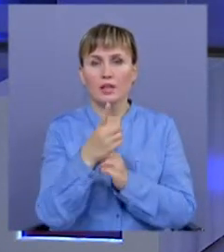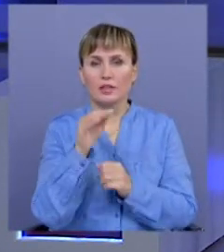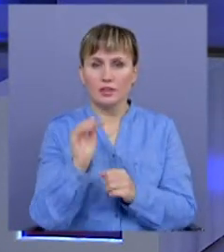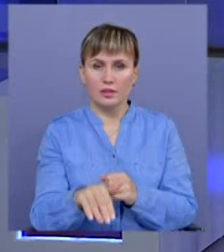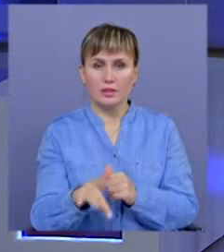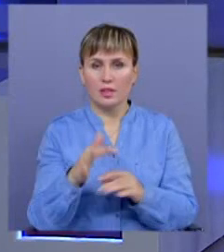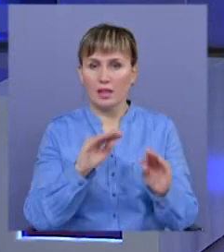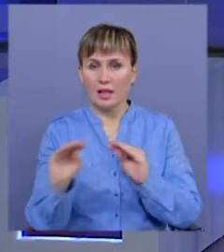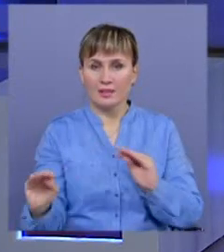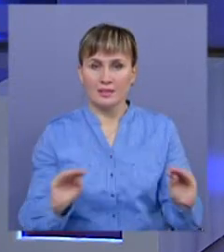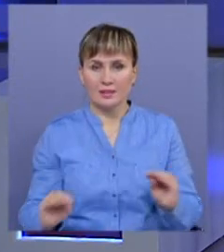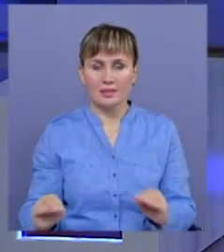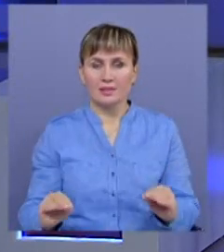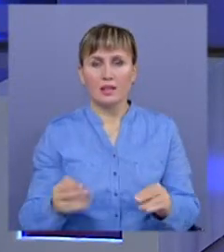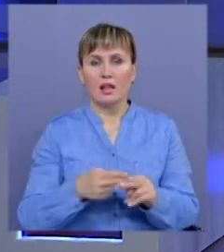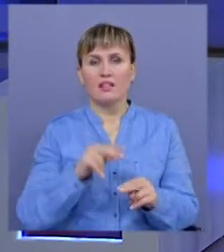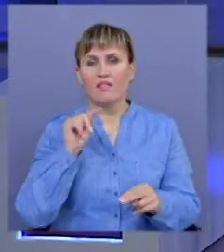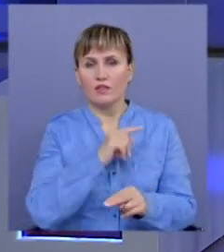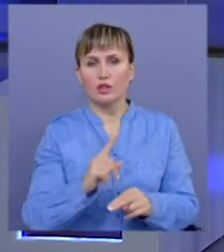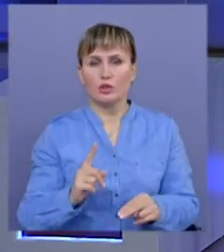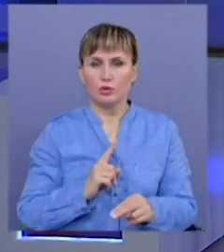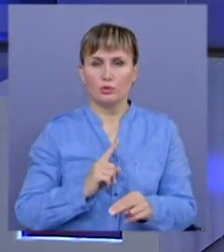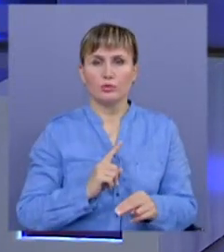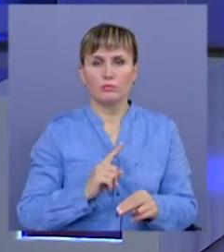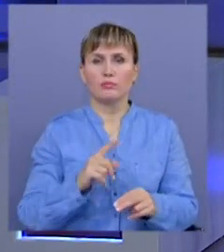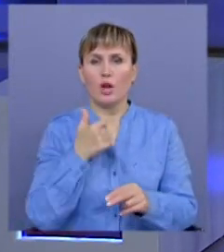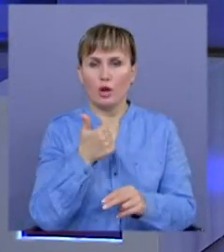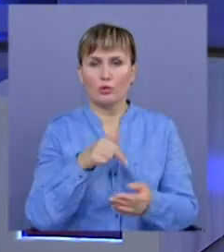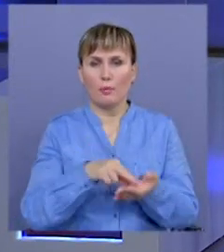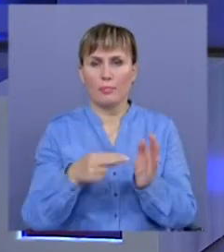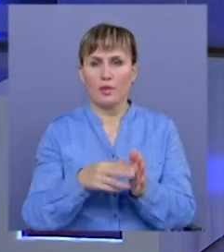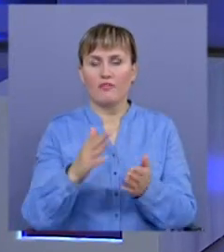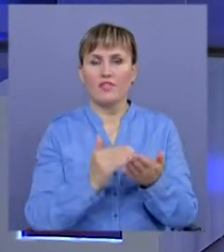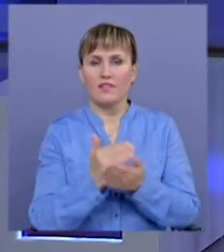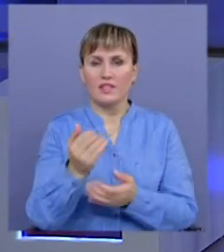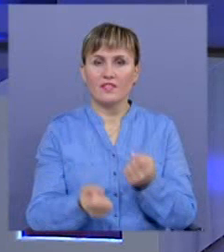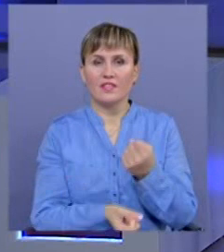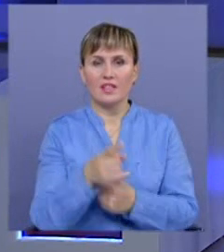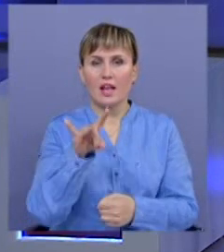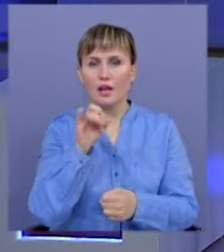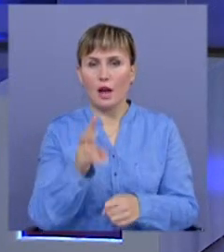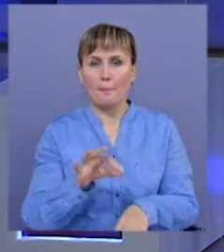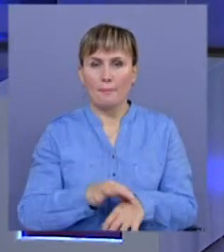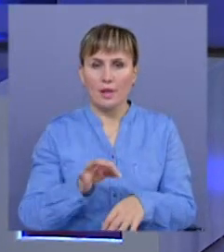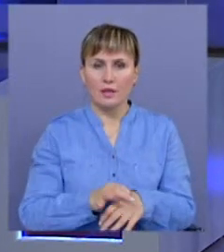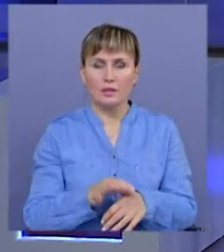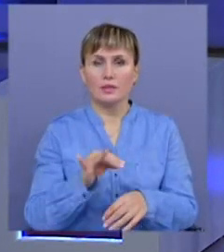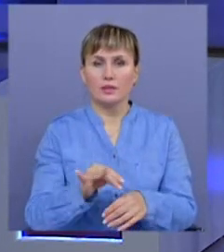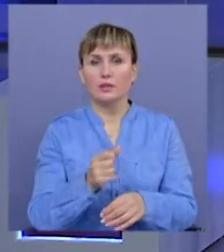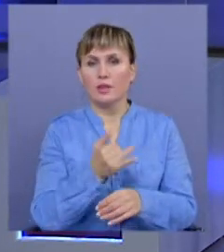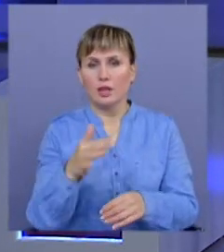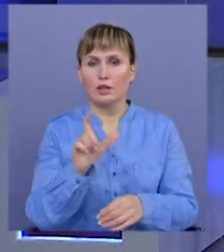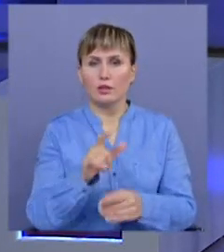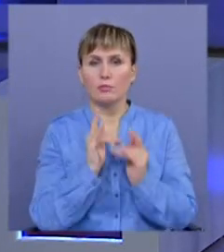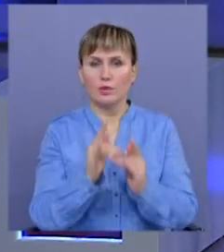единиц. Эффект от таких мер в правительстве ожидает внушительный. По их прогнозам, повысится выявление онкологии. Количество госпитализаций